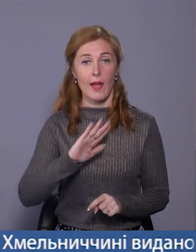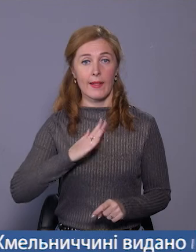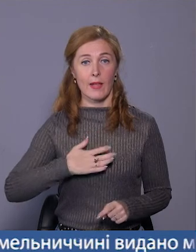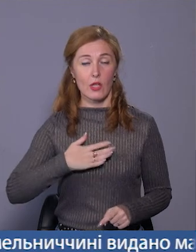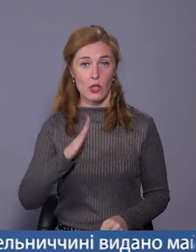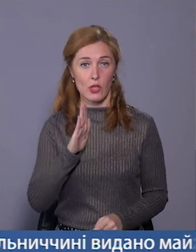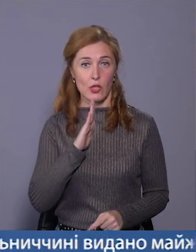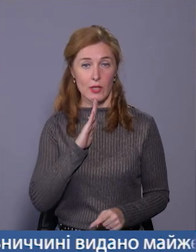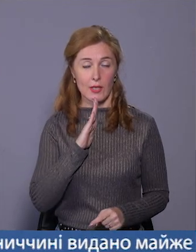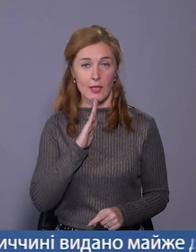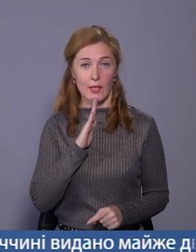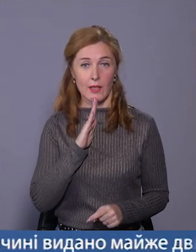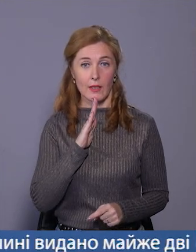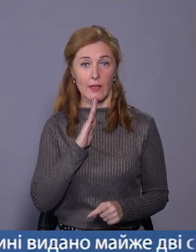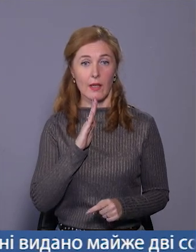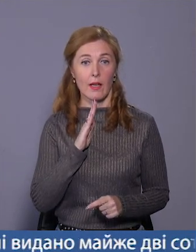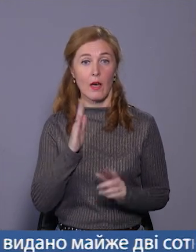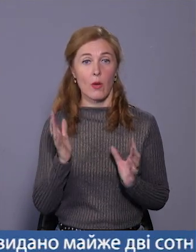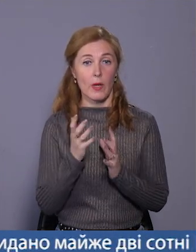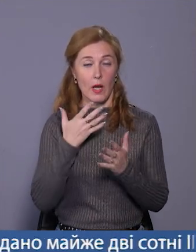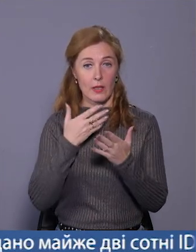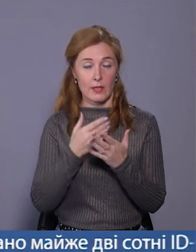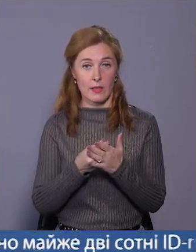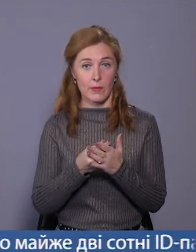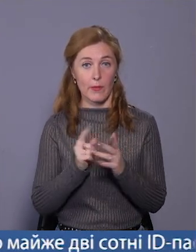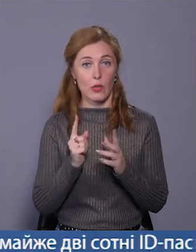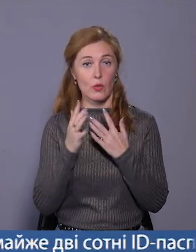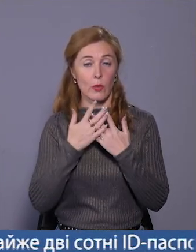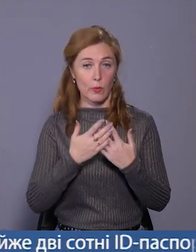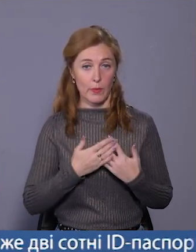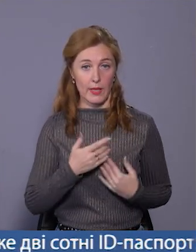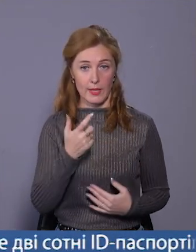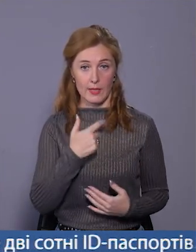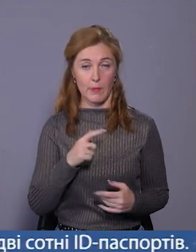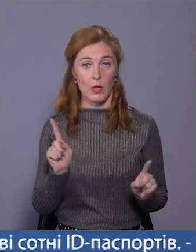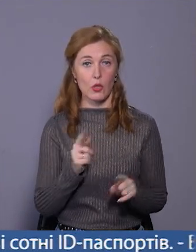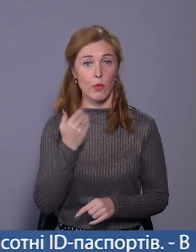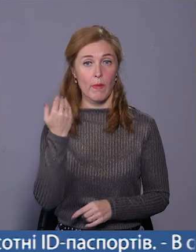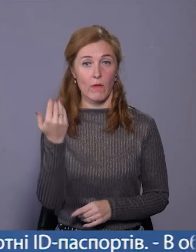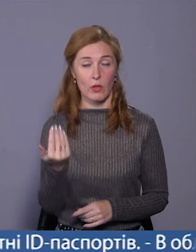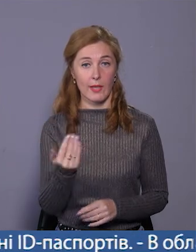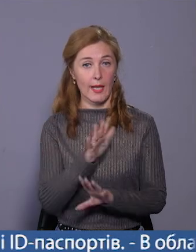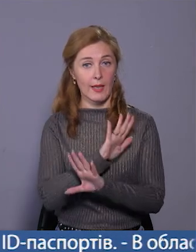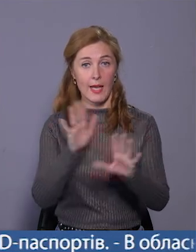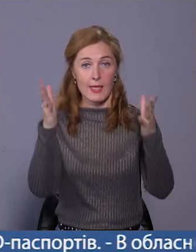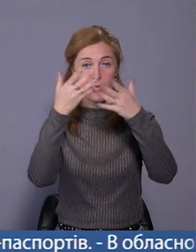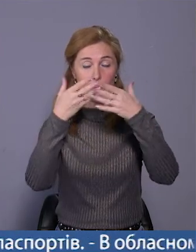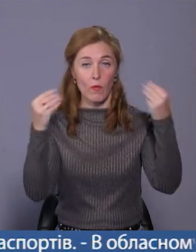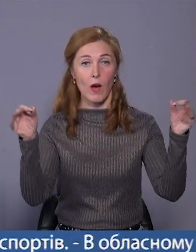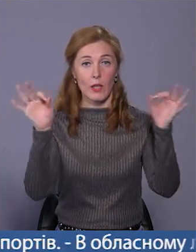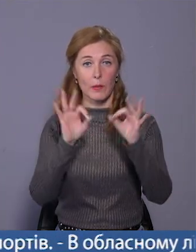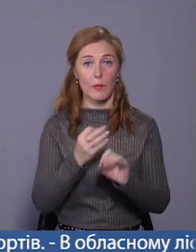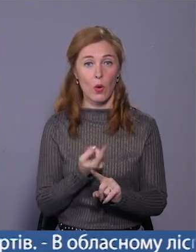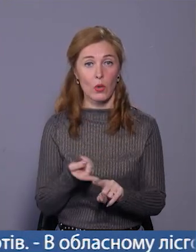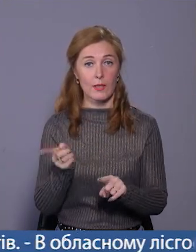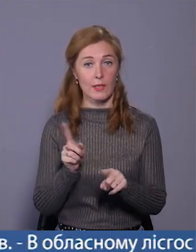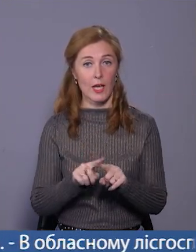свідомо ставилися до свого здоров'я, щоб вони полюбили себе, щоб вони не забували про те, що їм